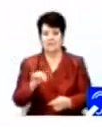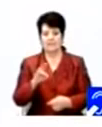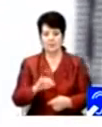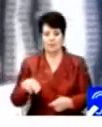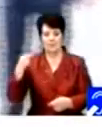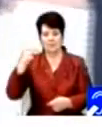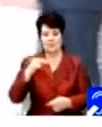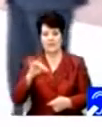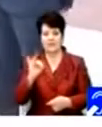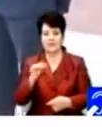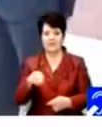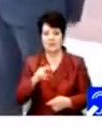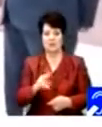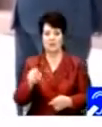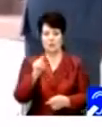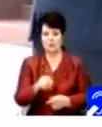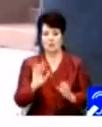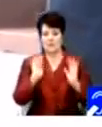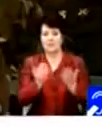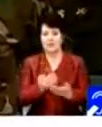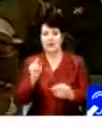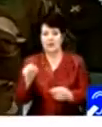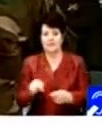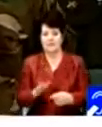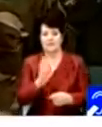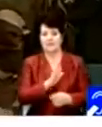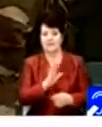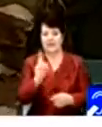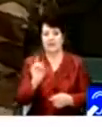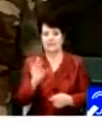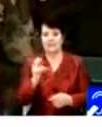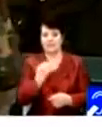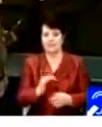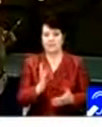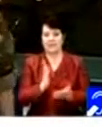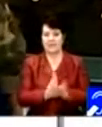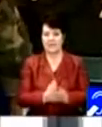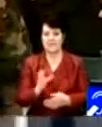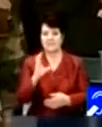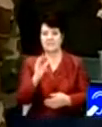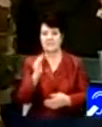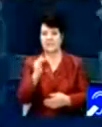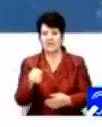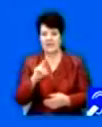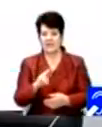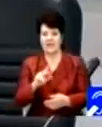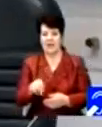președintelui Igor Dodon cu liderul separatist de la Tiraspol, Vadim Krasnoselski, este o sfidare a securității